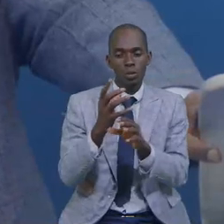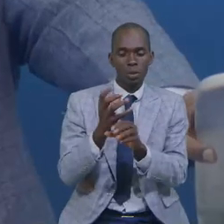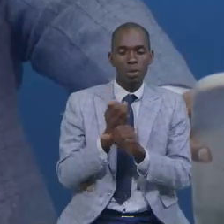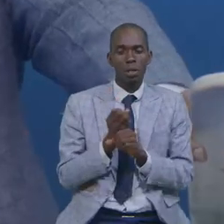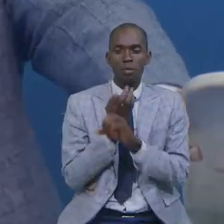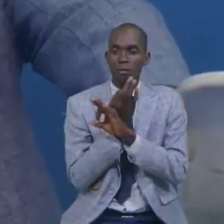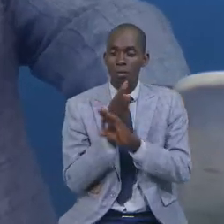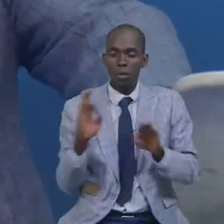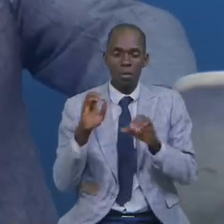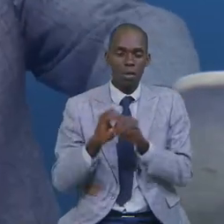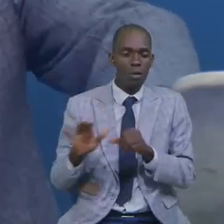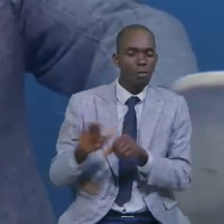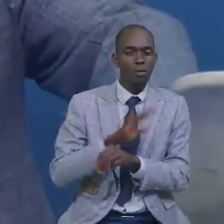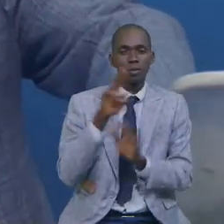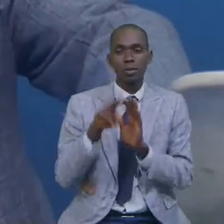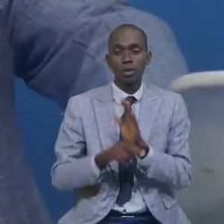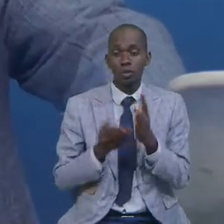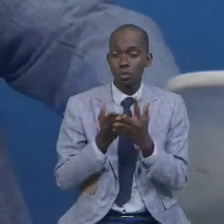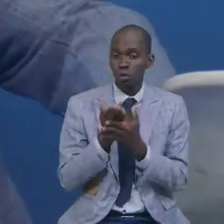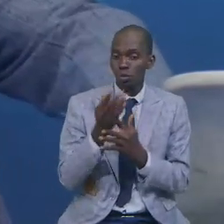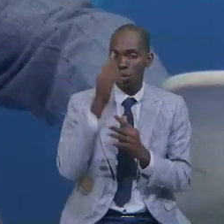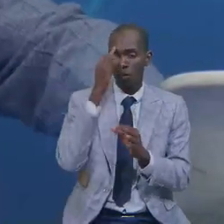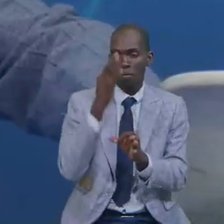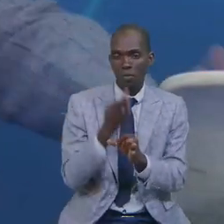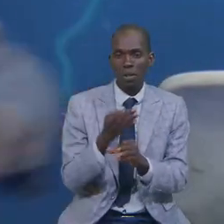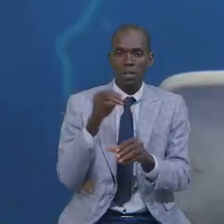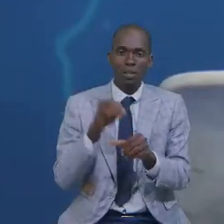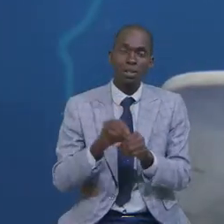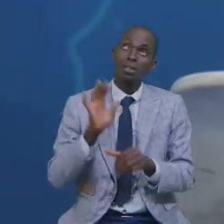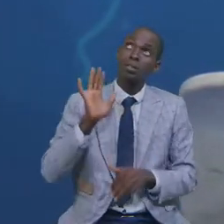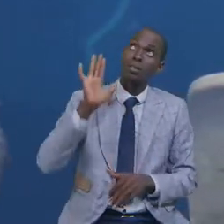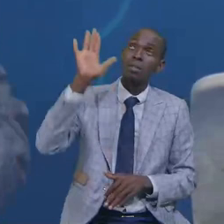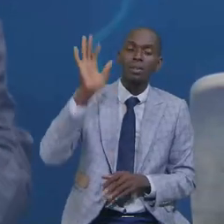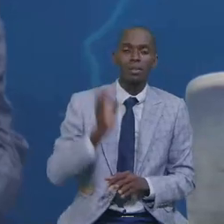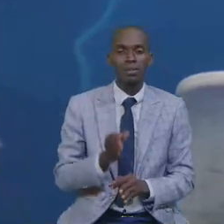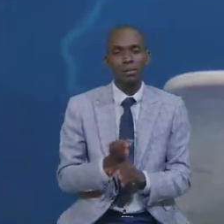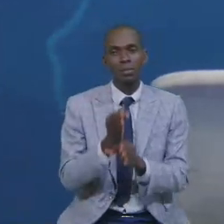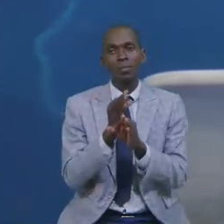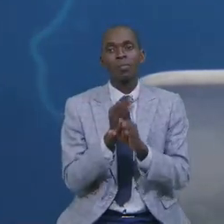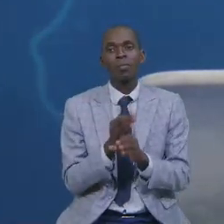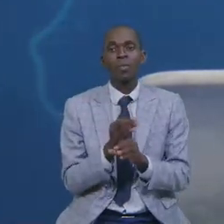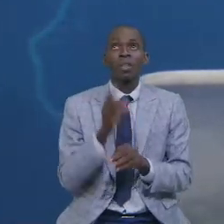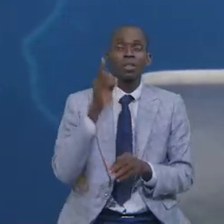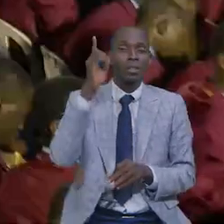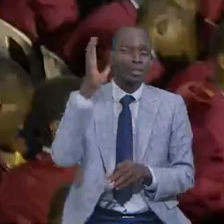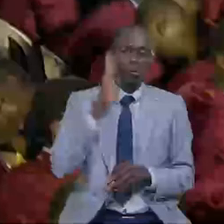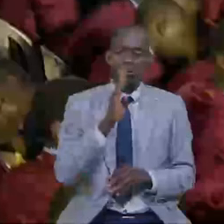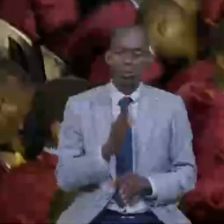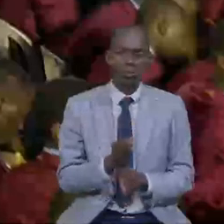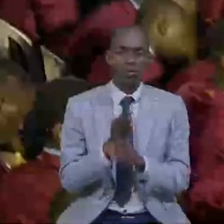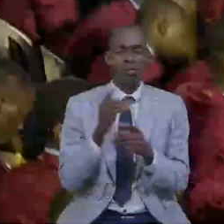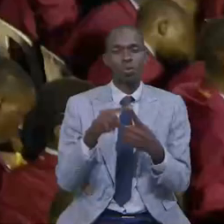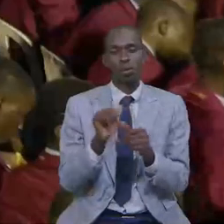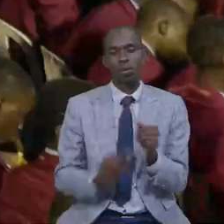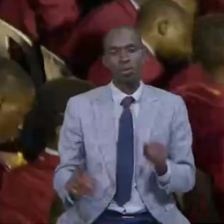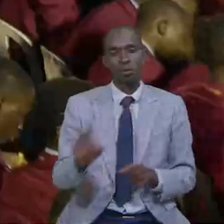libération en plénitude par la foi en sa fidélité et il sera fidèle